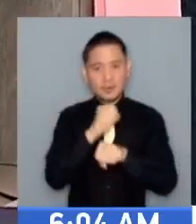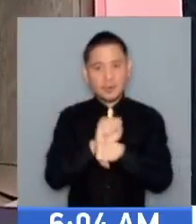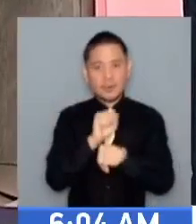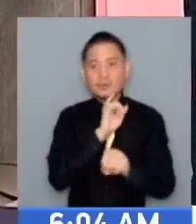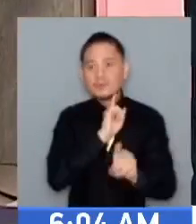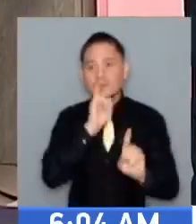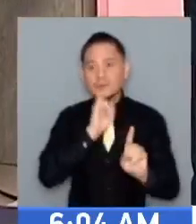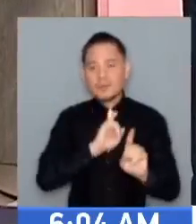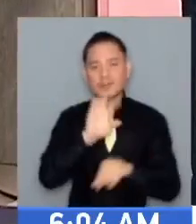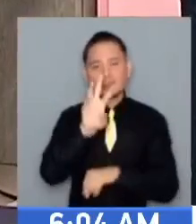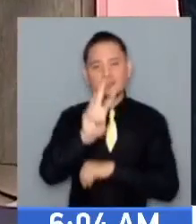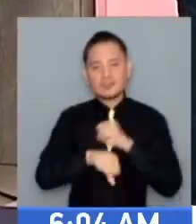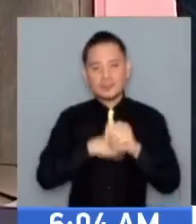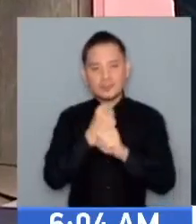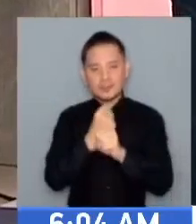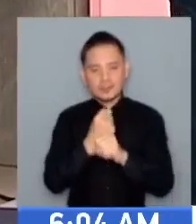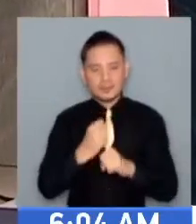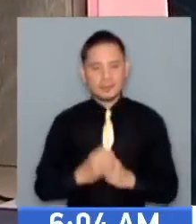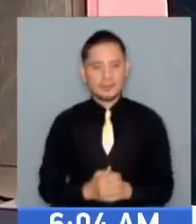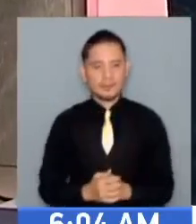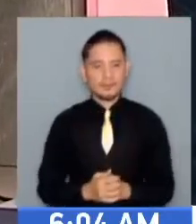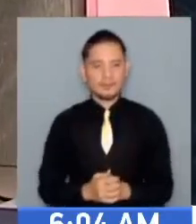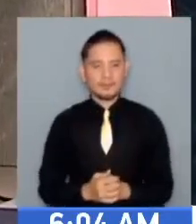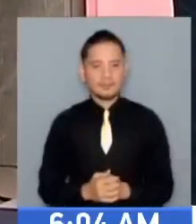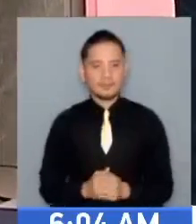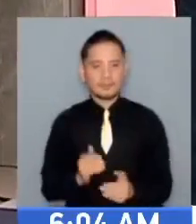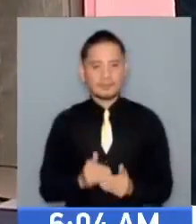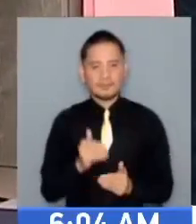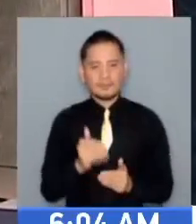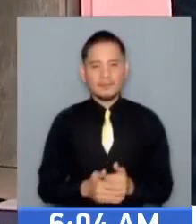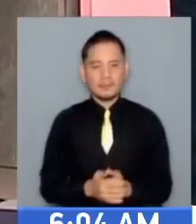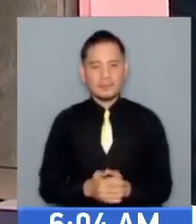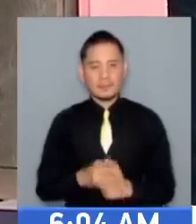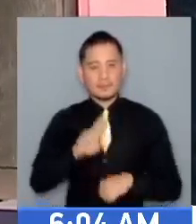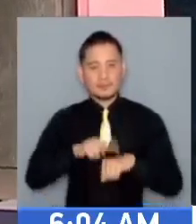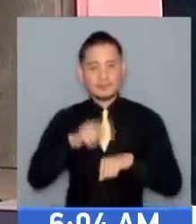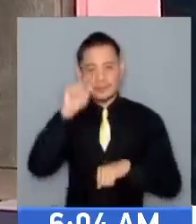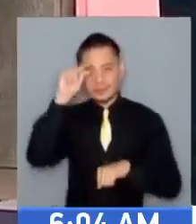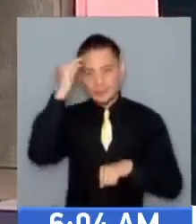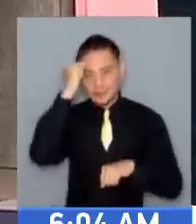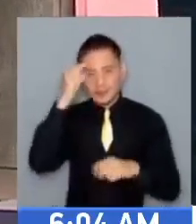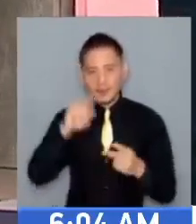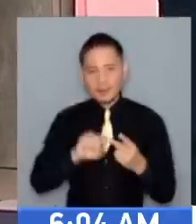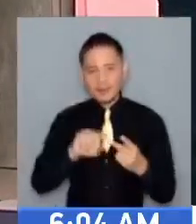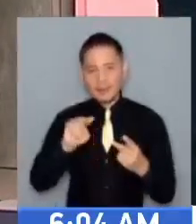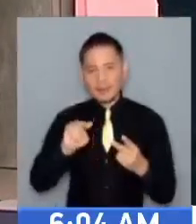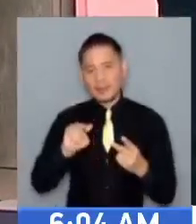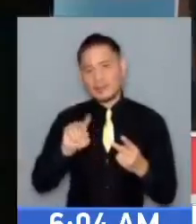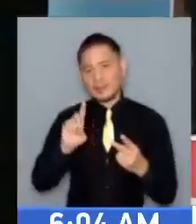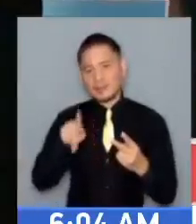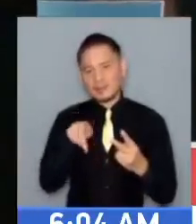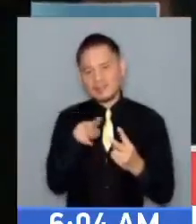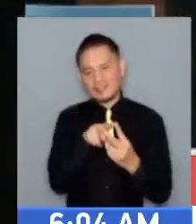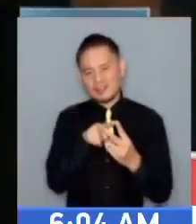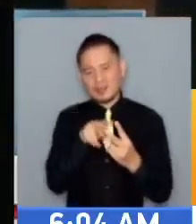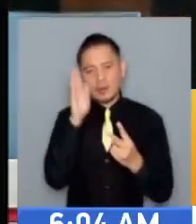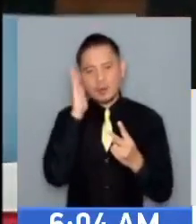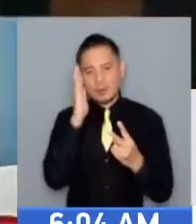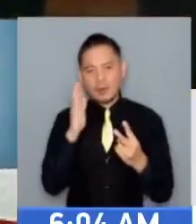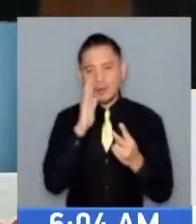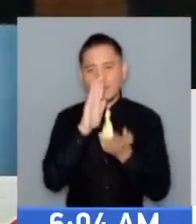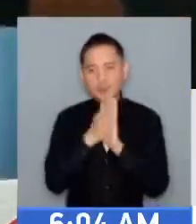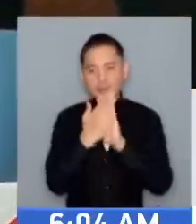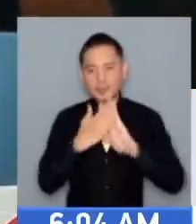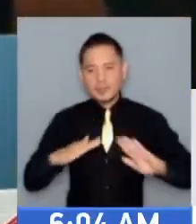Pumirma ng kasunduan para sa pagbabalik ng peace talks ang National Government at National Democratic Front of the Philippines. Nangyari yan sa Oslo, Norway noong